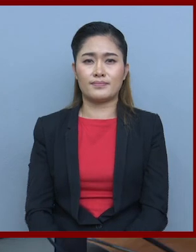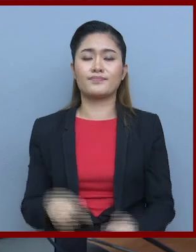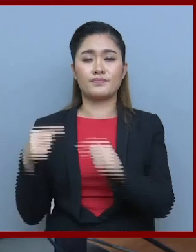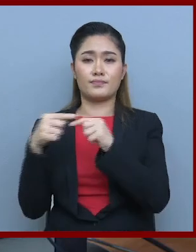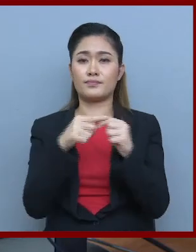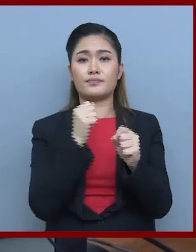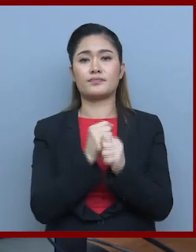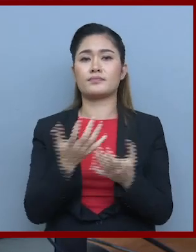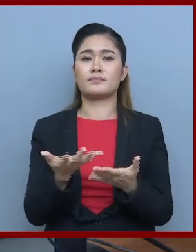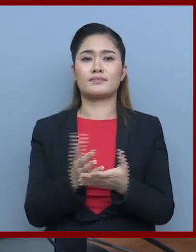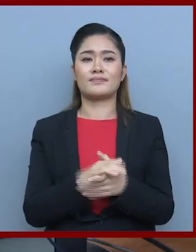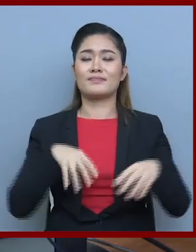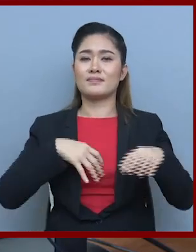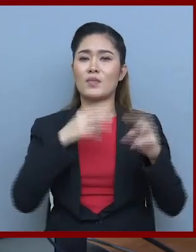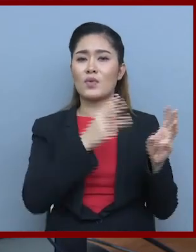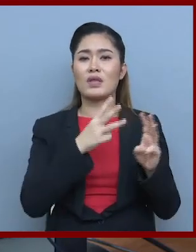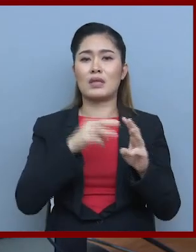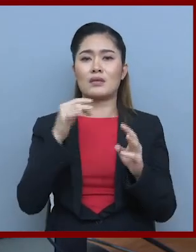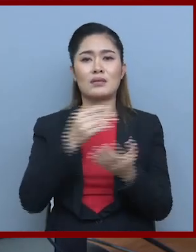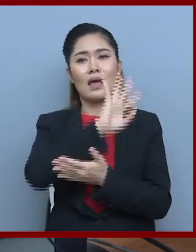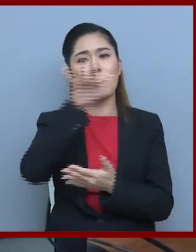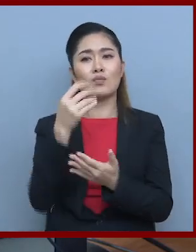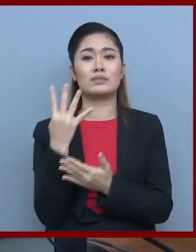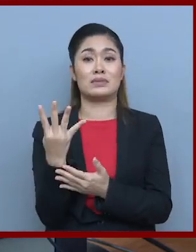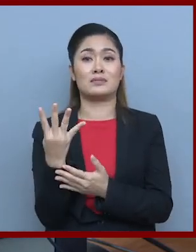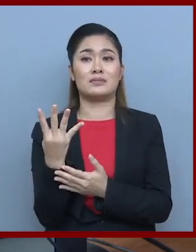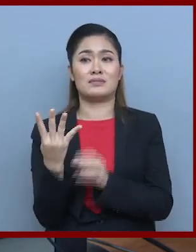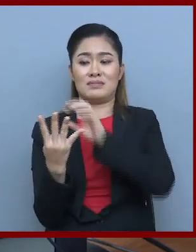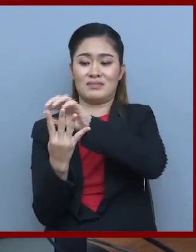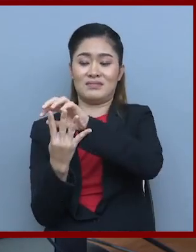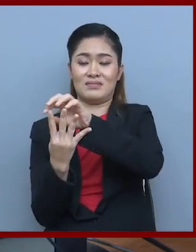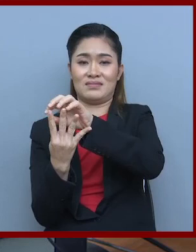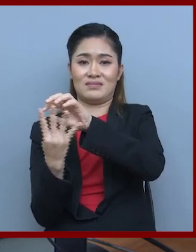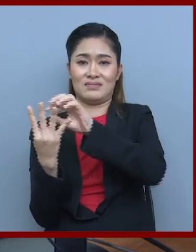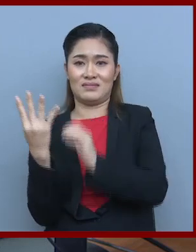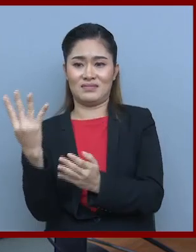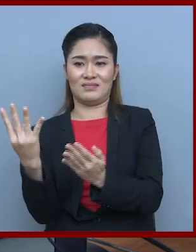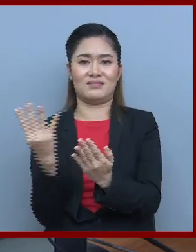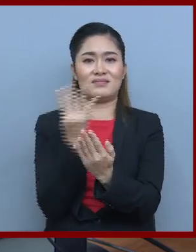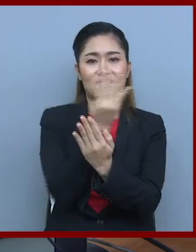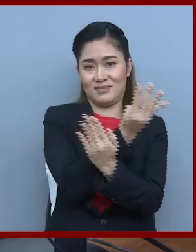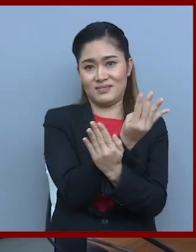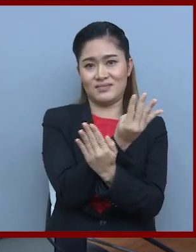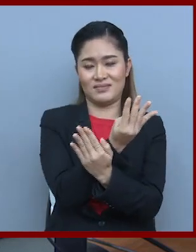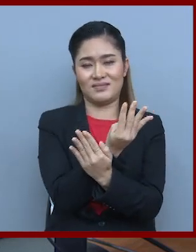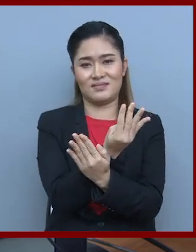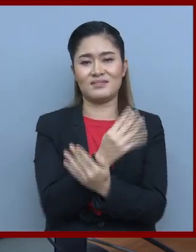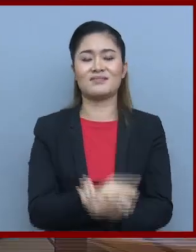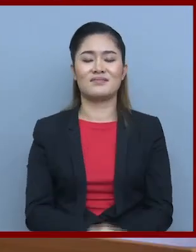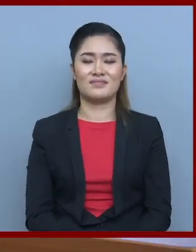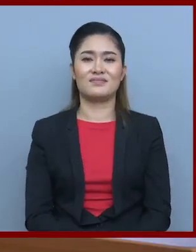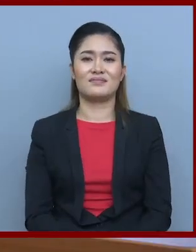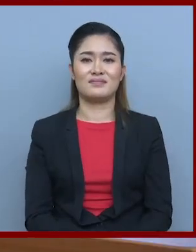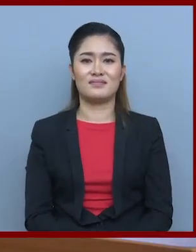ต่อไปเราก็จัดการก๊อปทีเดียวทั้งกี่ตัวครับนักศึกษา4ตัวเลือกทั้ง4กดชิปค้